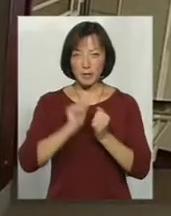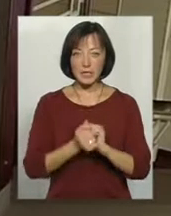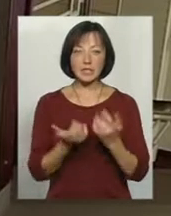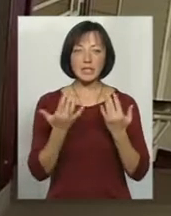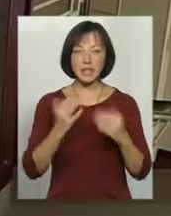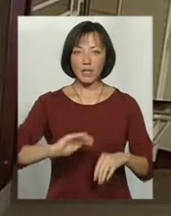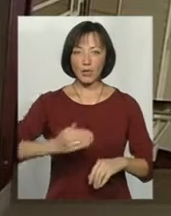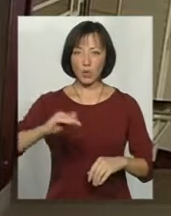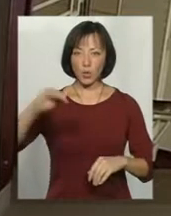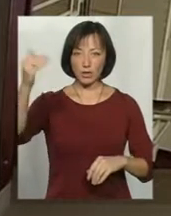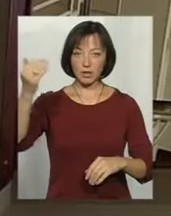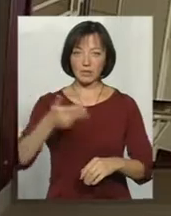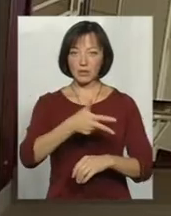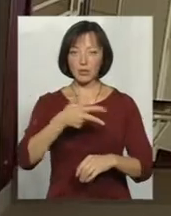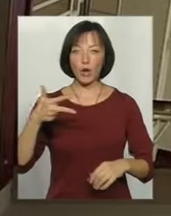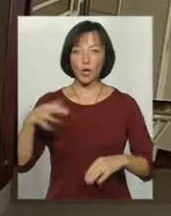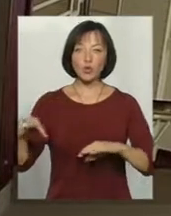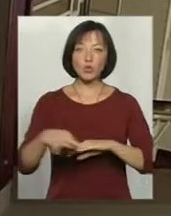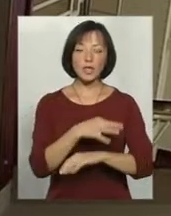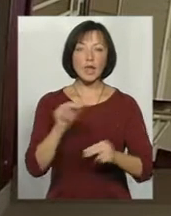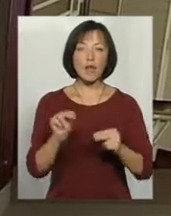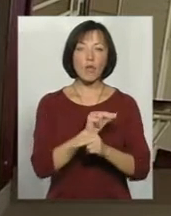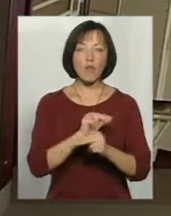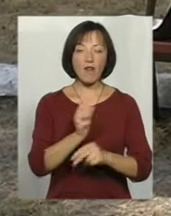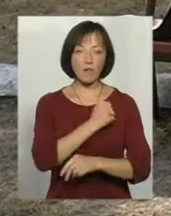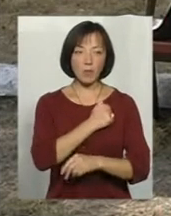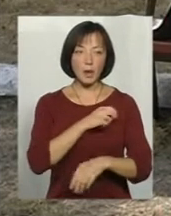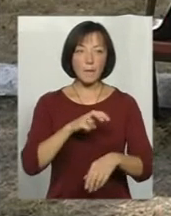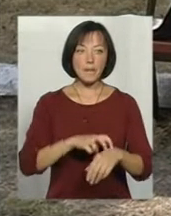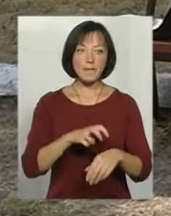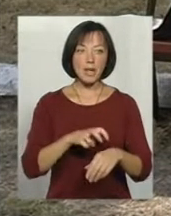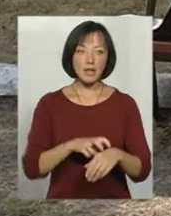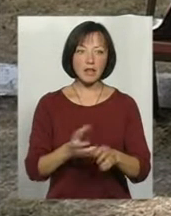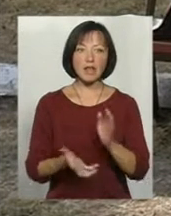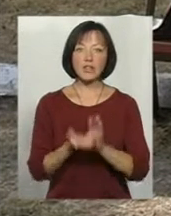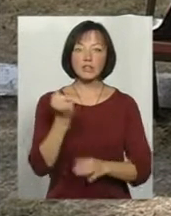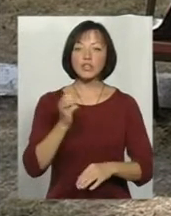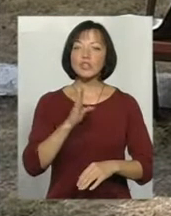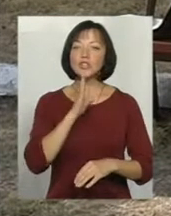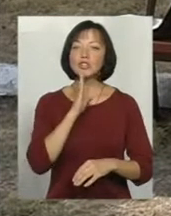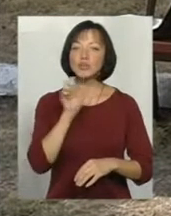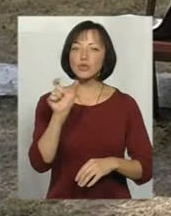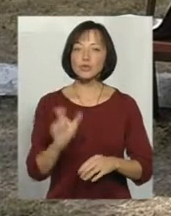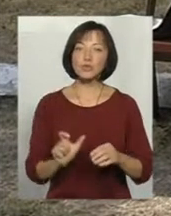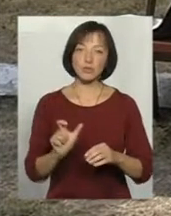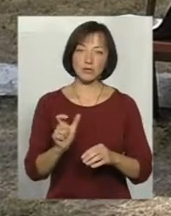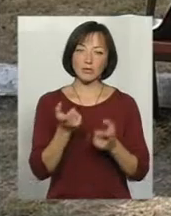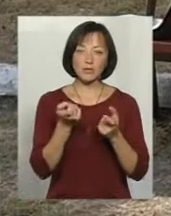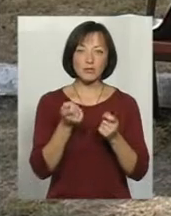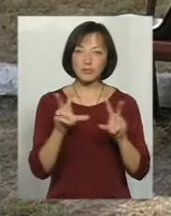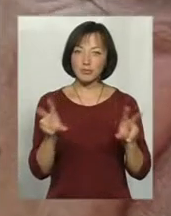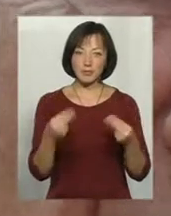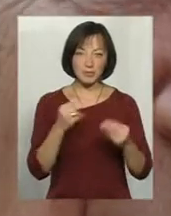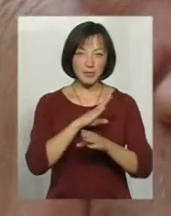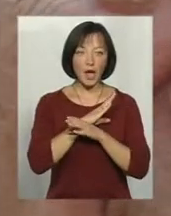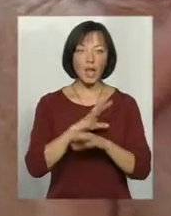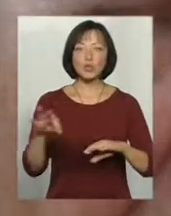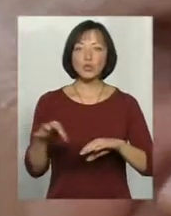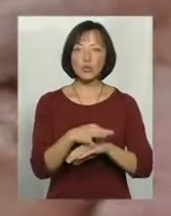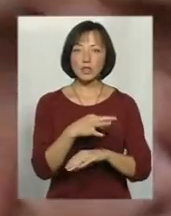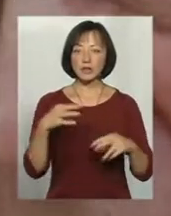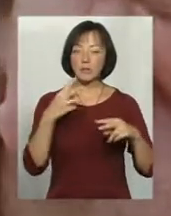ці три поверхи. Його дружина лікувалася у госпіталі. Медики витягли жінку з того світу. Щодня Павло Омелянович з дружиною на